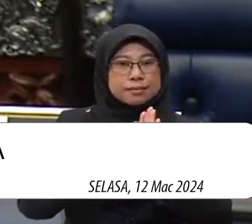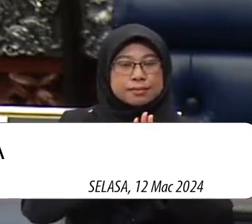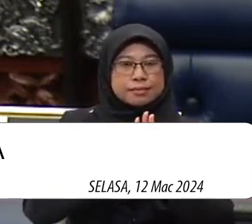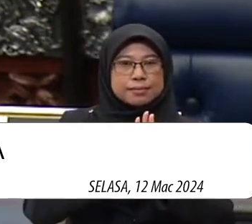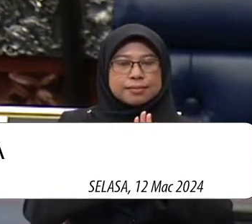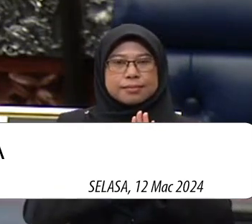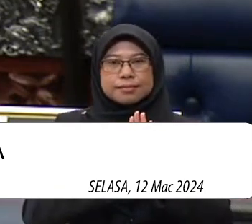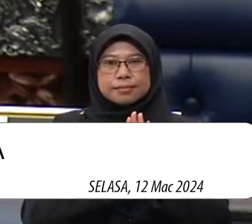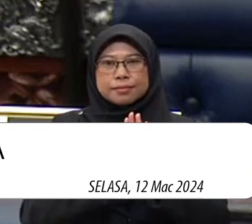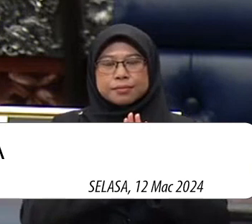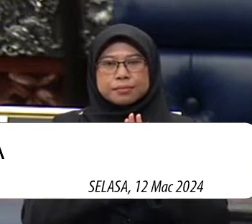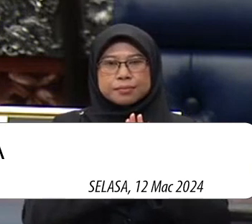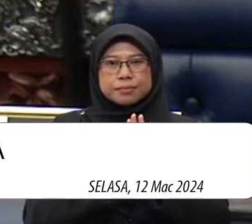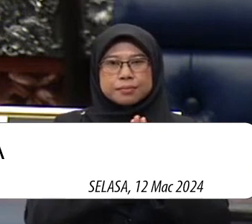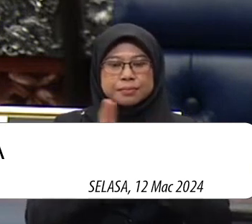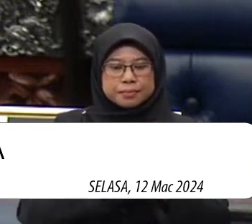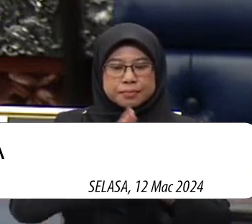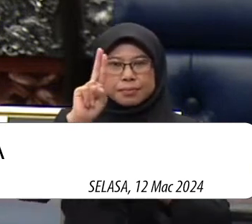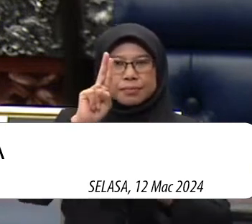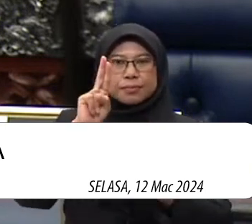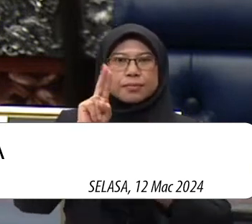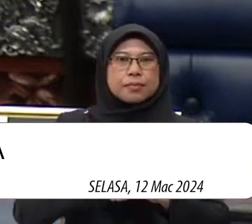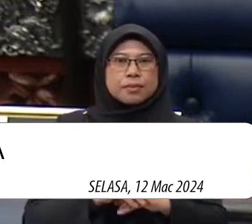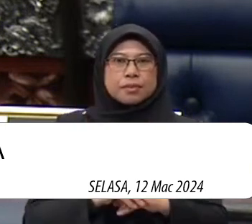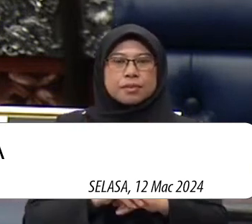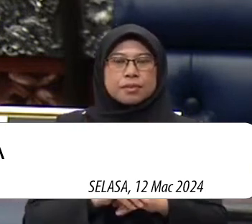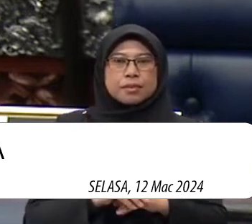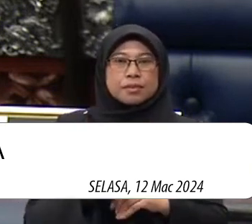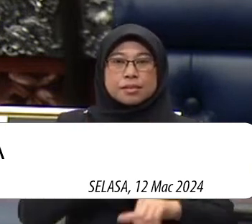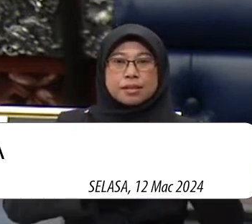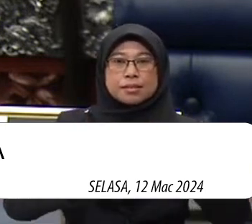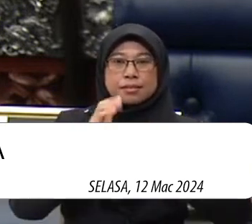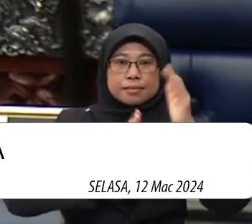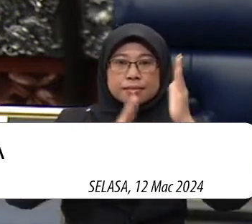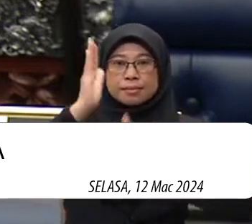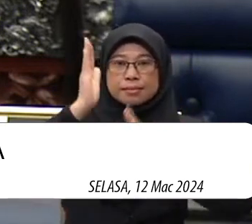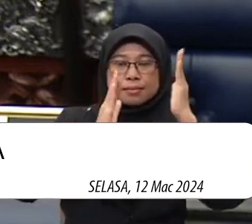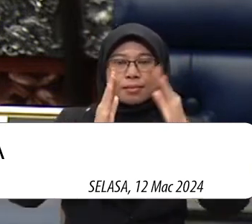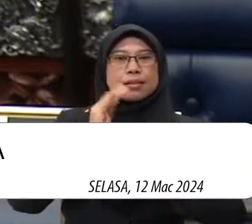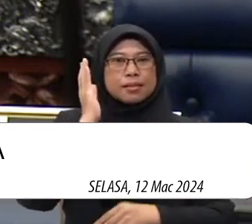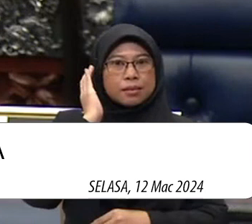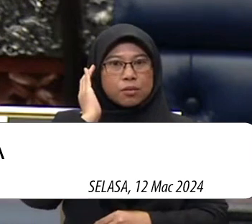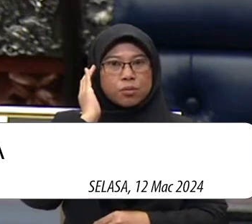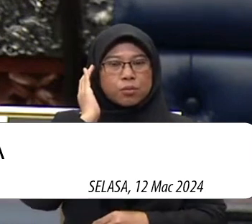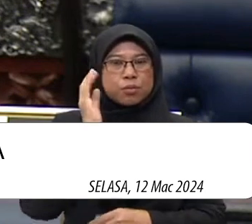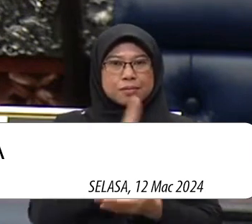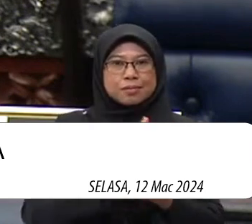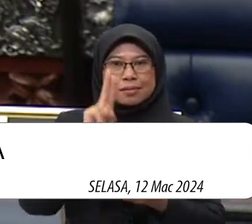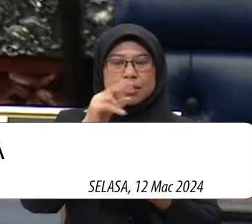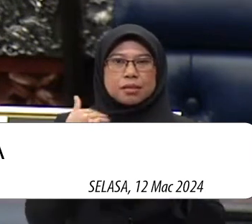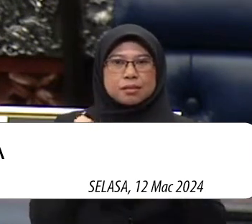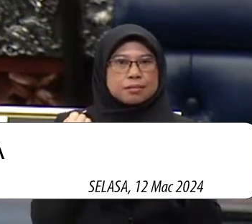saya ambil dalam konteks Universiti sains Malaysia yang kita tahu bahawa mereka mempunyai